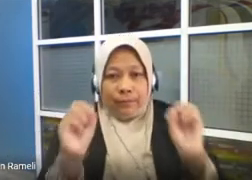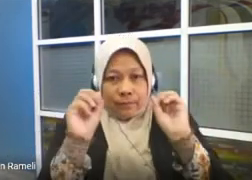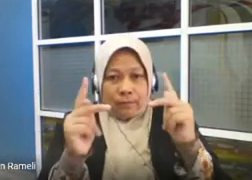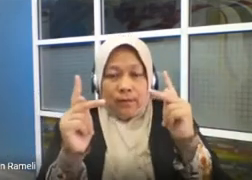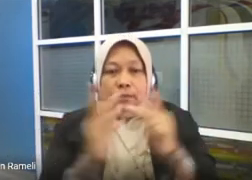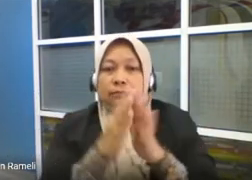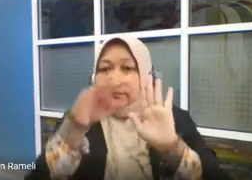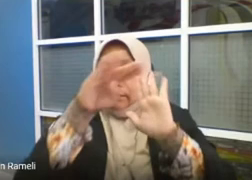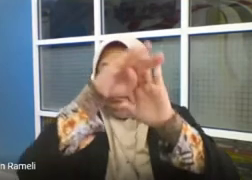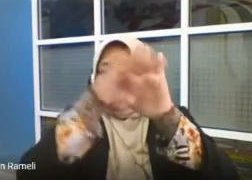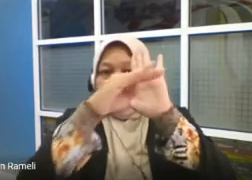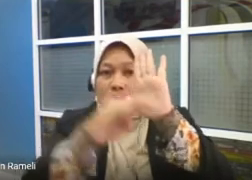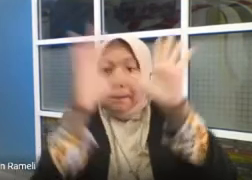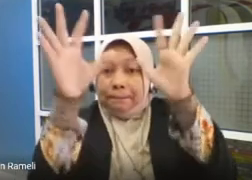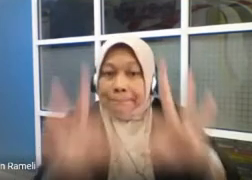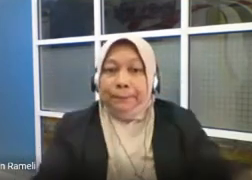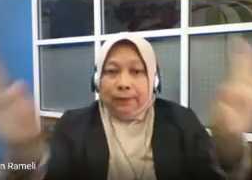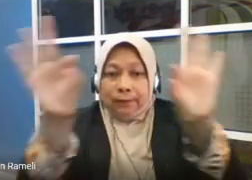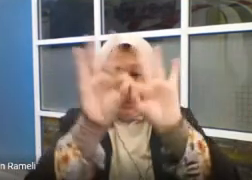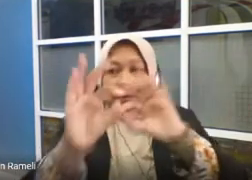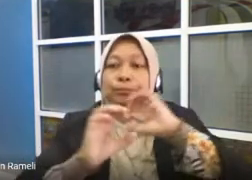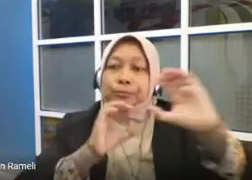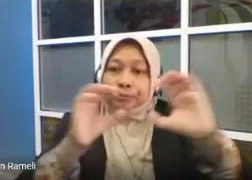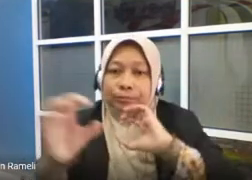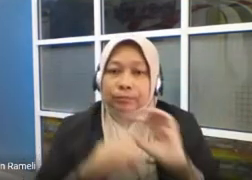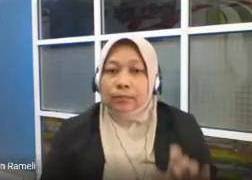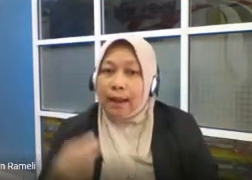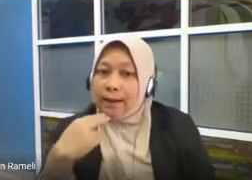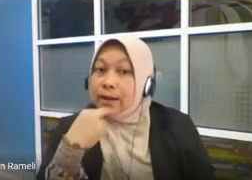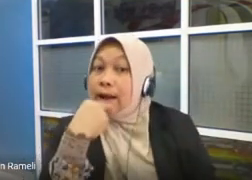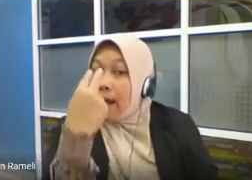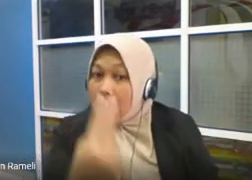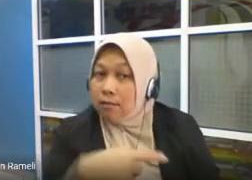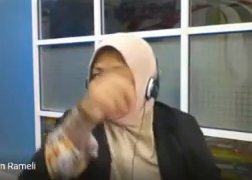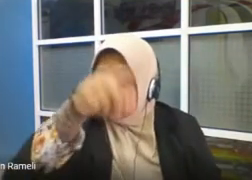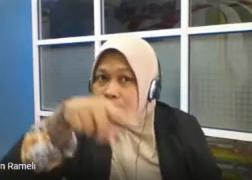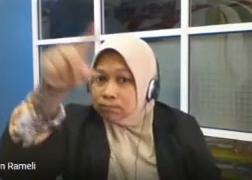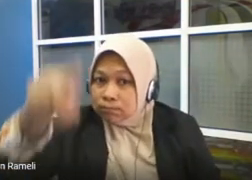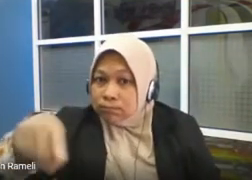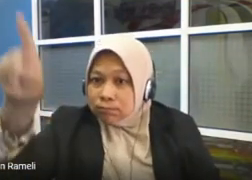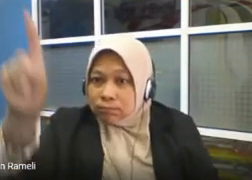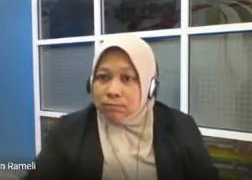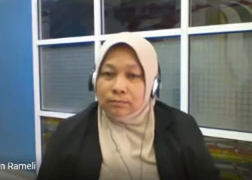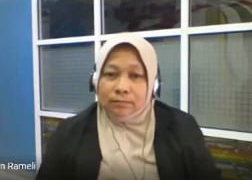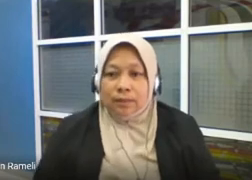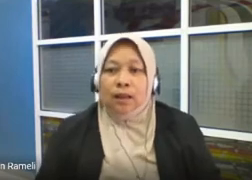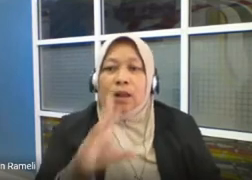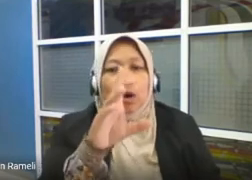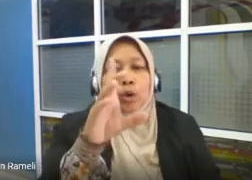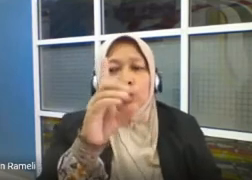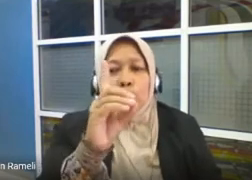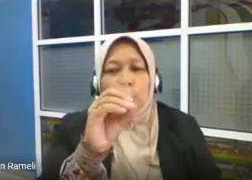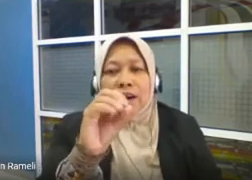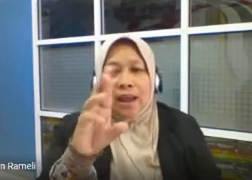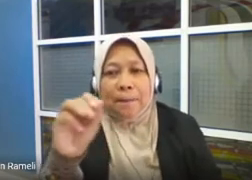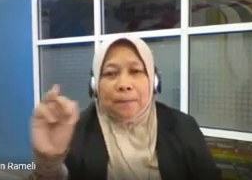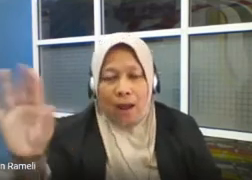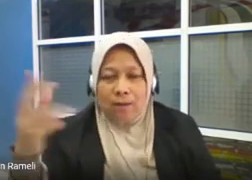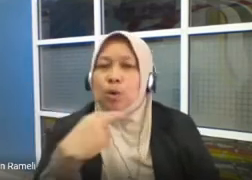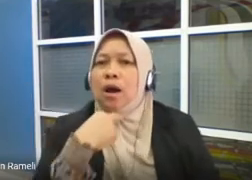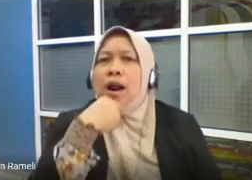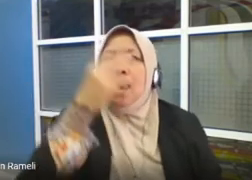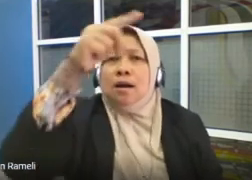antara elemen yang penting dalam komunikasi. Ada nada suara. Do, re, mi, fa, sol, la, ti, do. Okey,